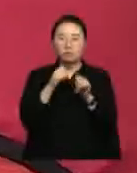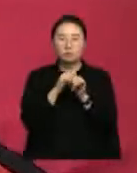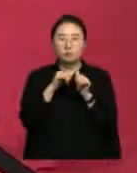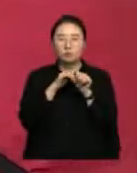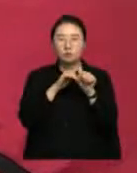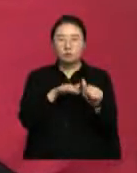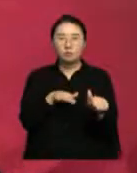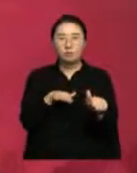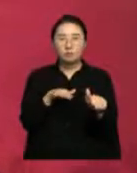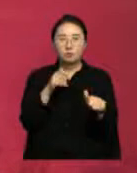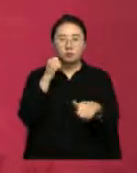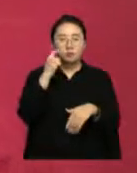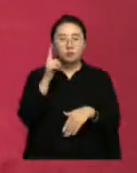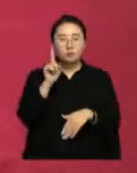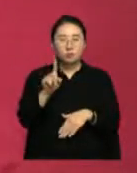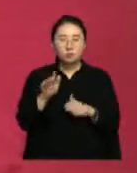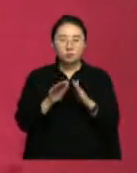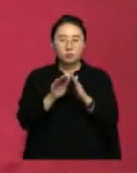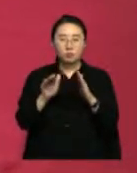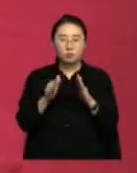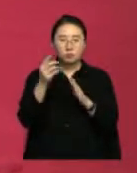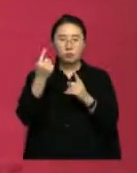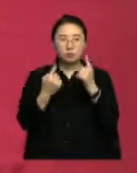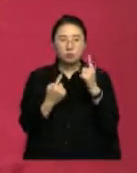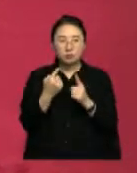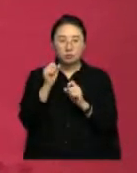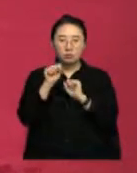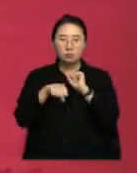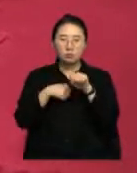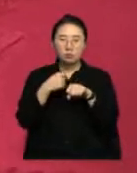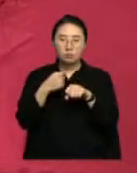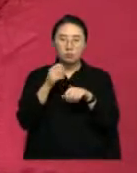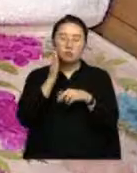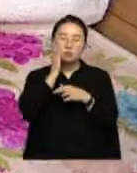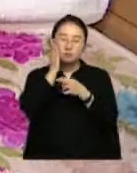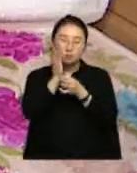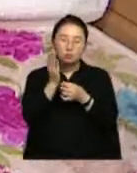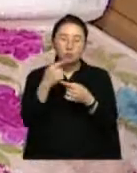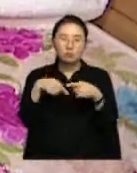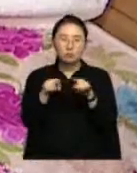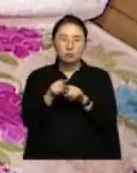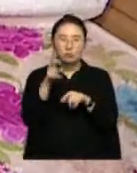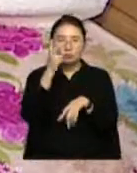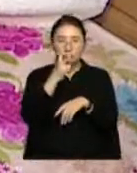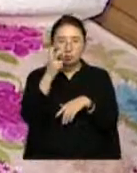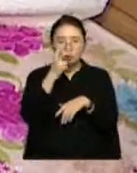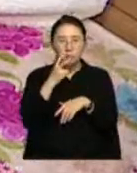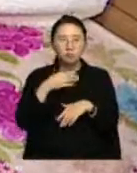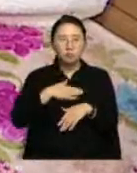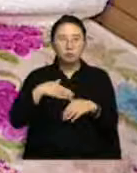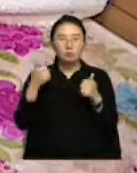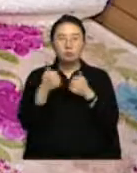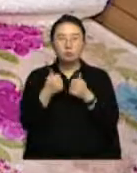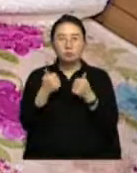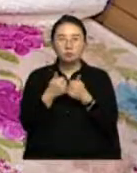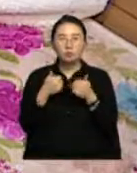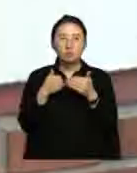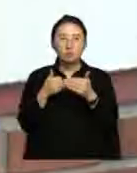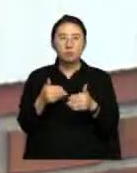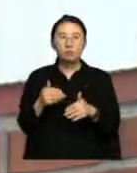있습니다. 한 달에 한 번 가정을 방문해 반려 식물을 함께 돌보고 이를 바탕으로 심리 상담을